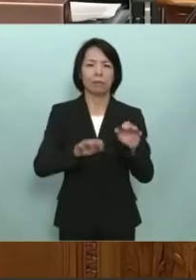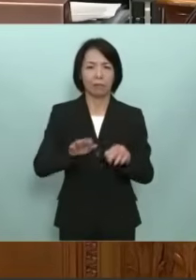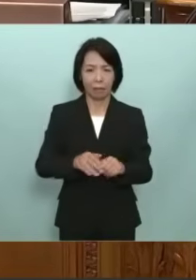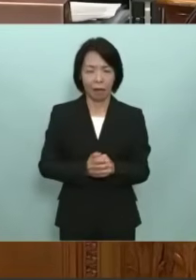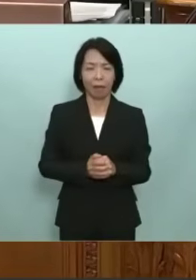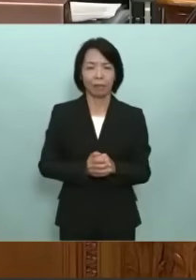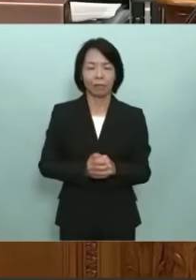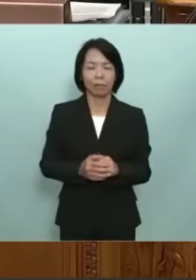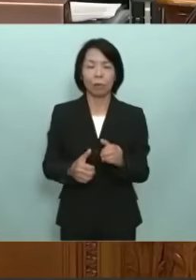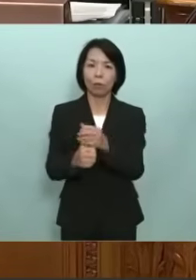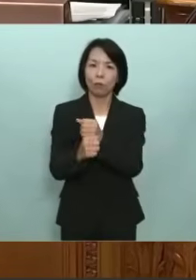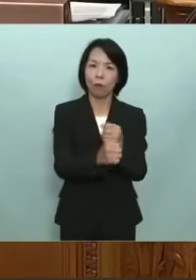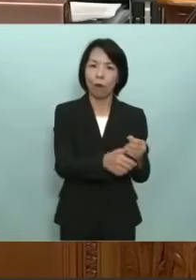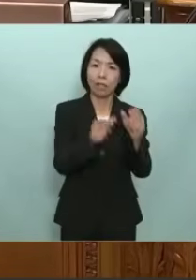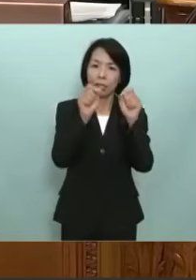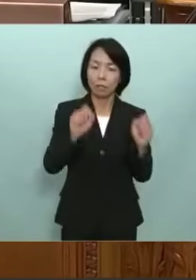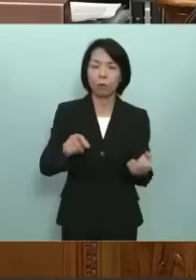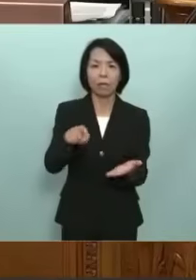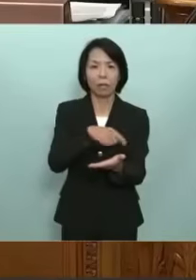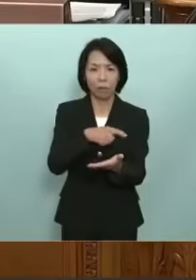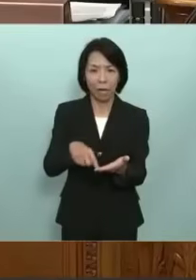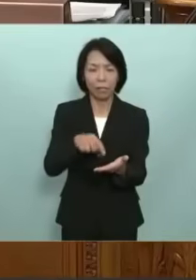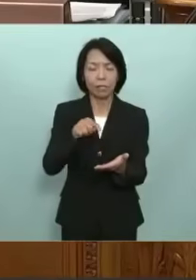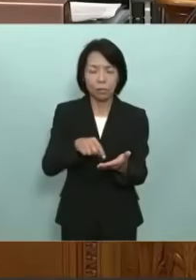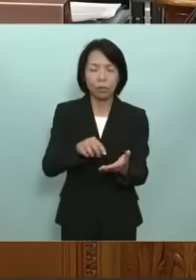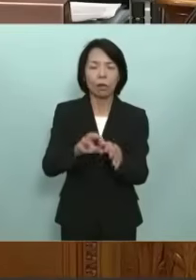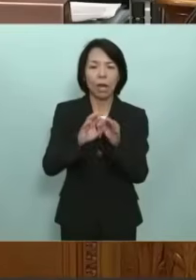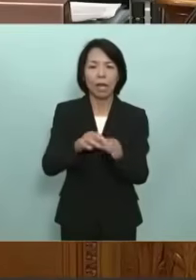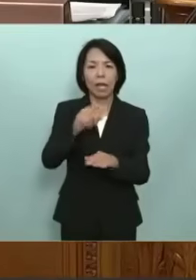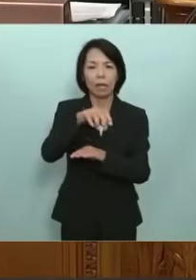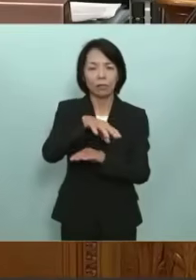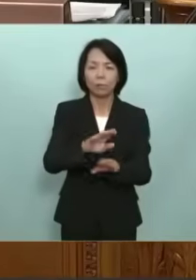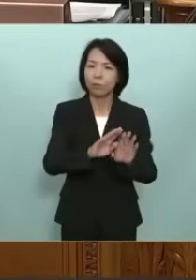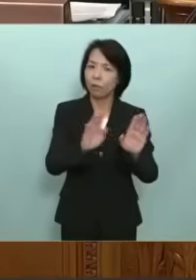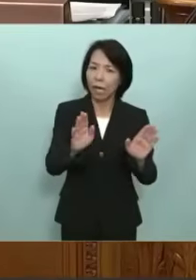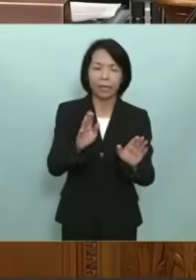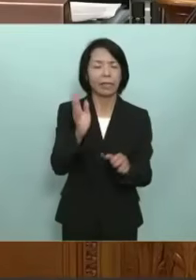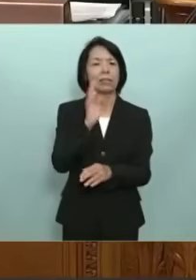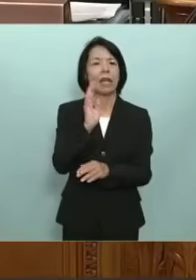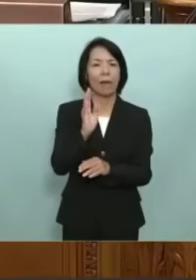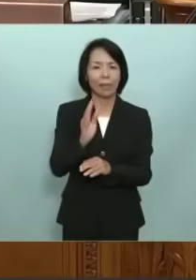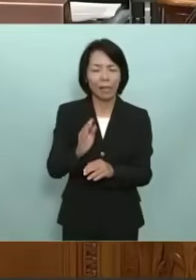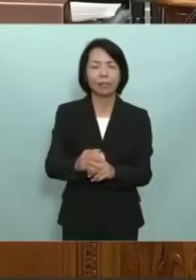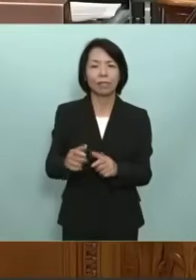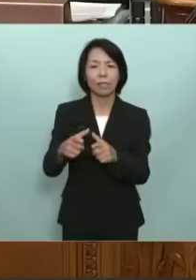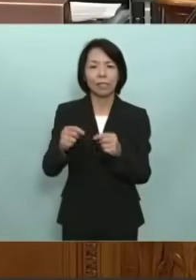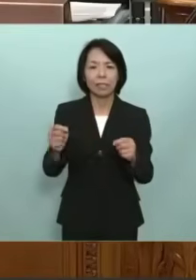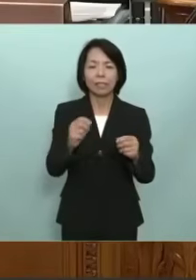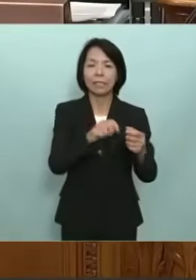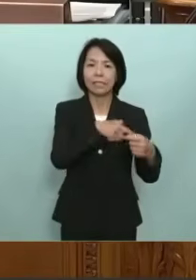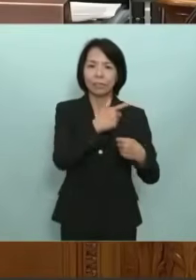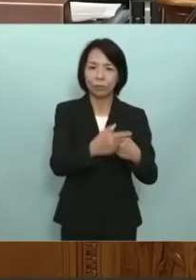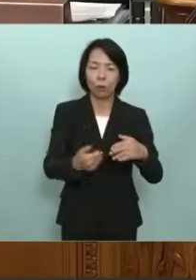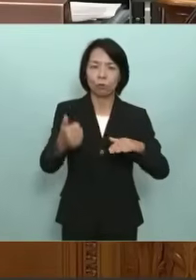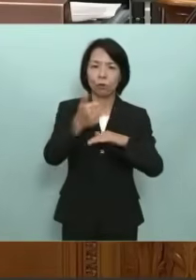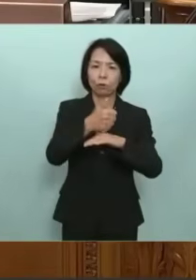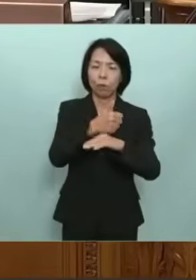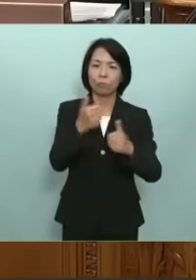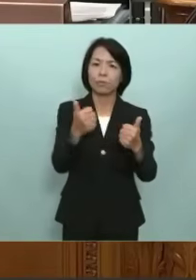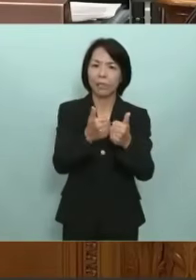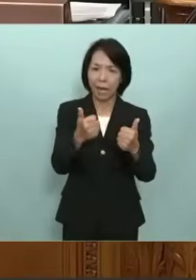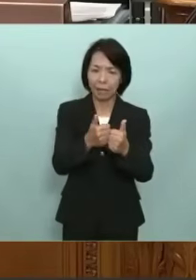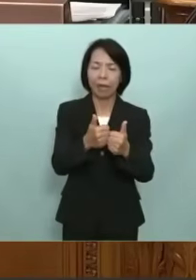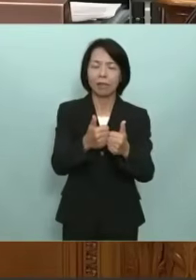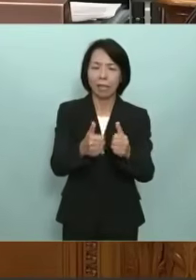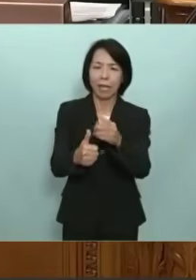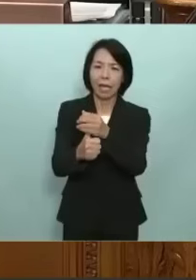拉致問題の解決は連絡事務所の解説ではなく日長のトップ会談で被害者を返す